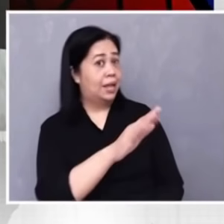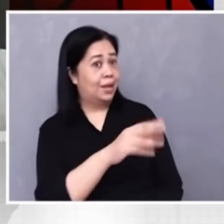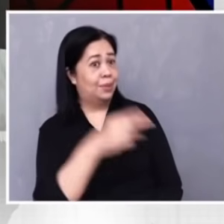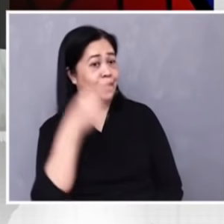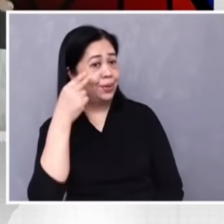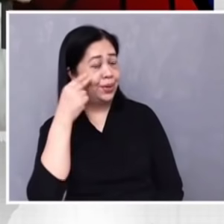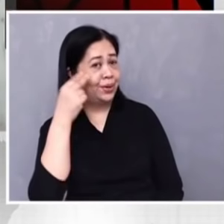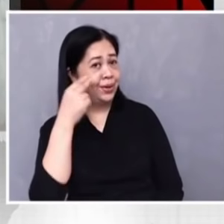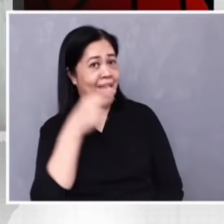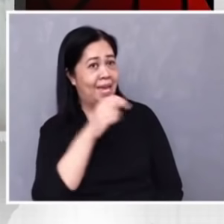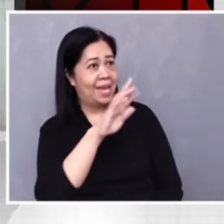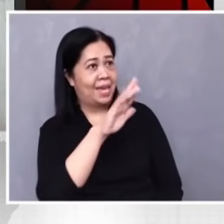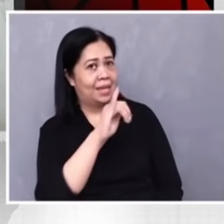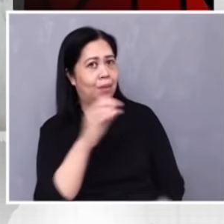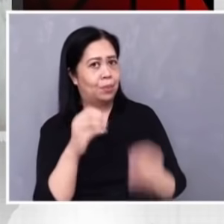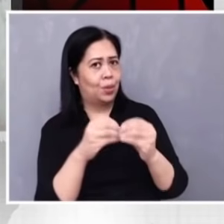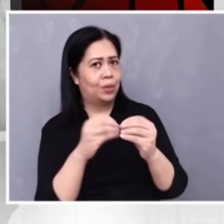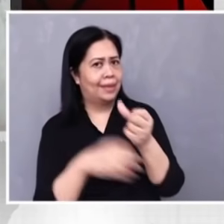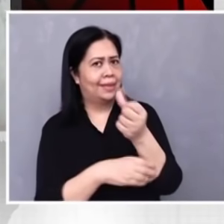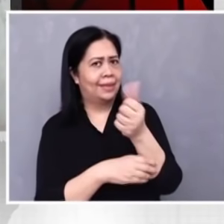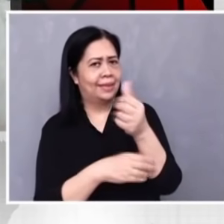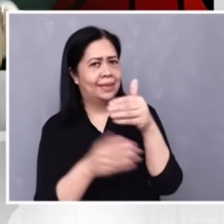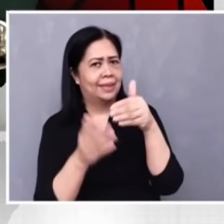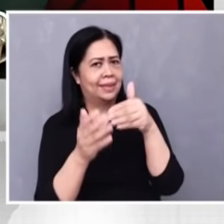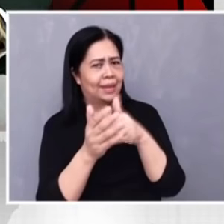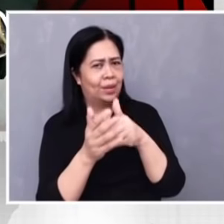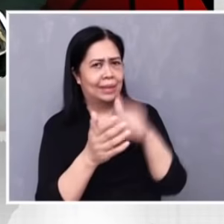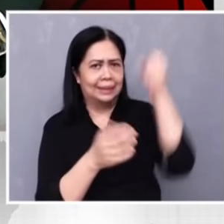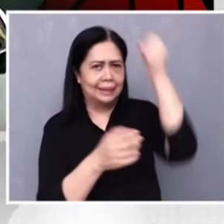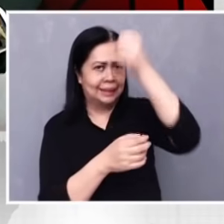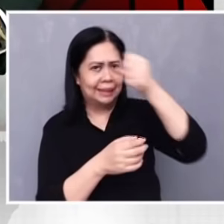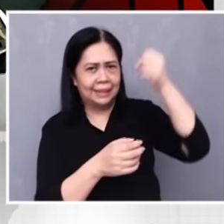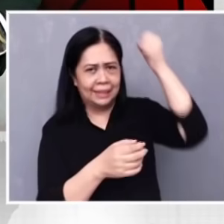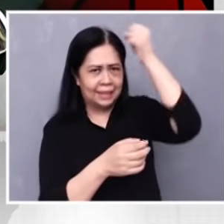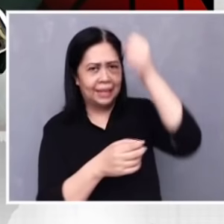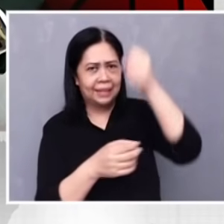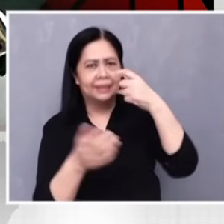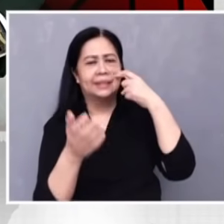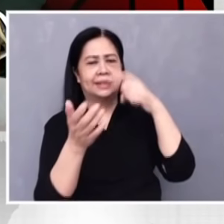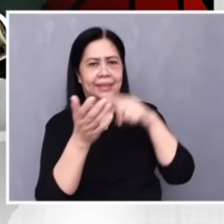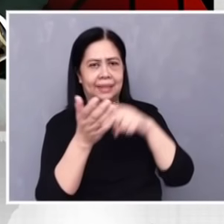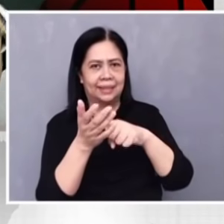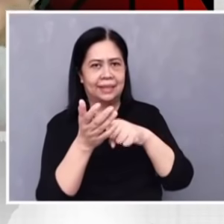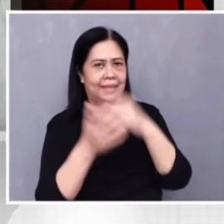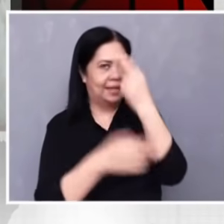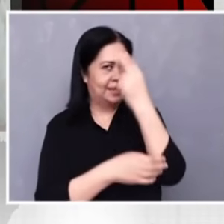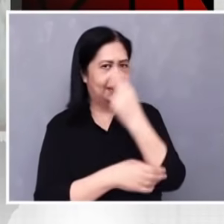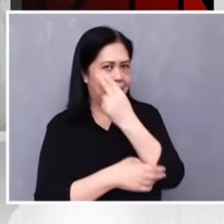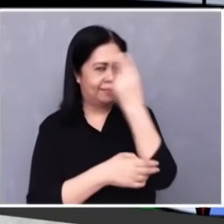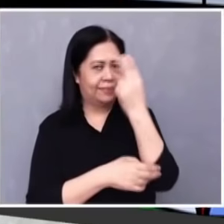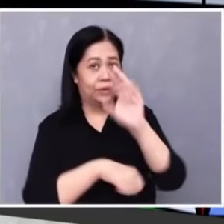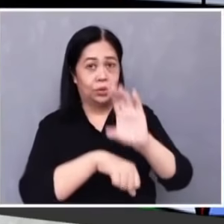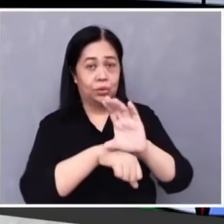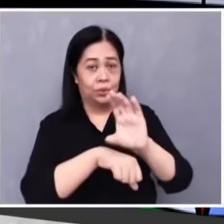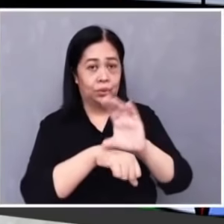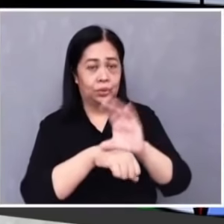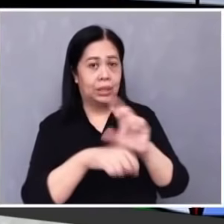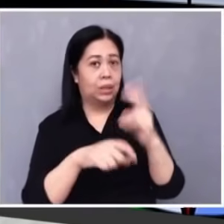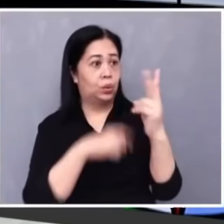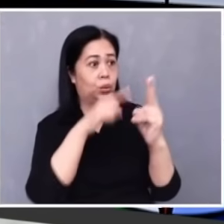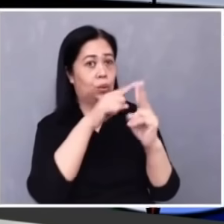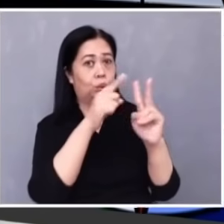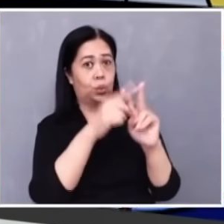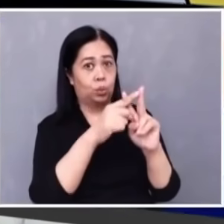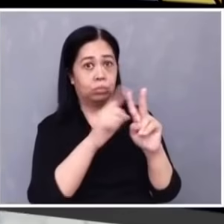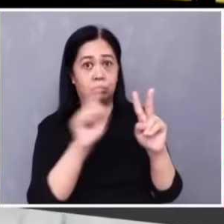higit 10,000 santo ang kinikilala ng simbahang Katolika at dalawa dito ay